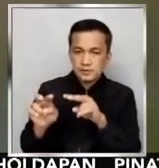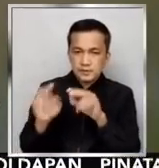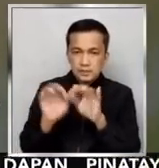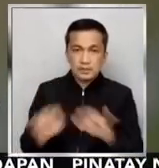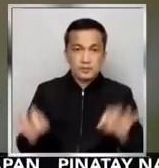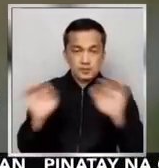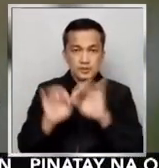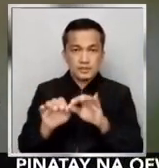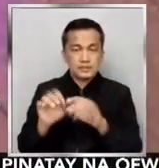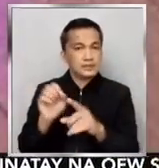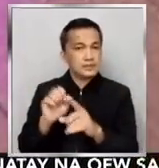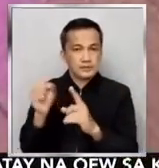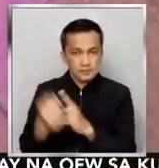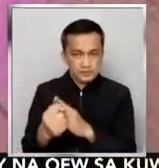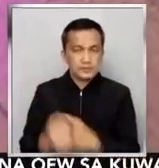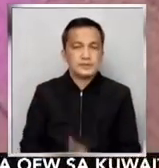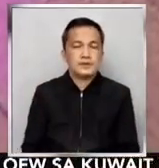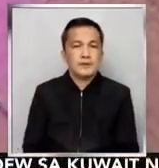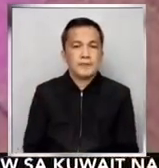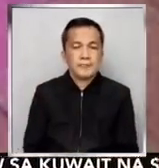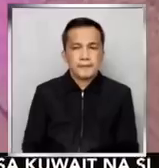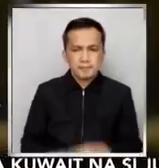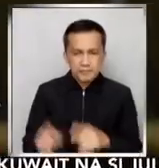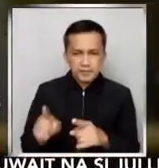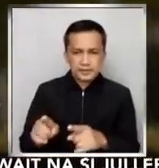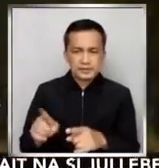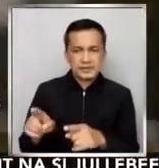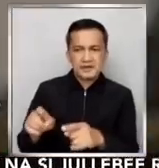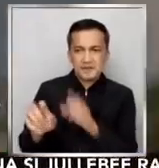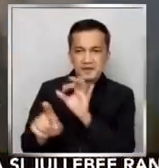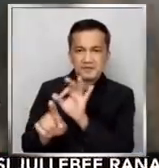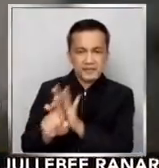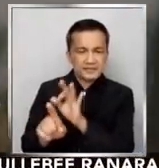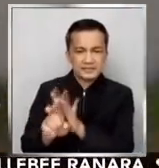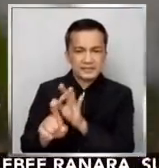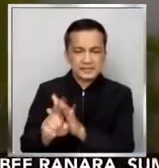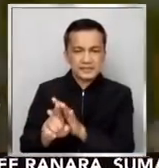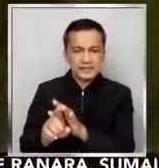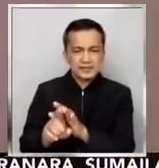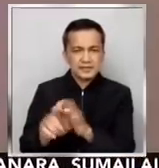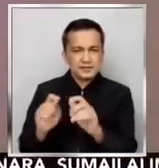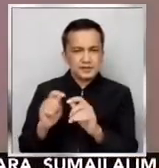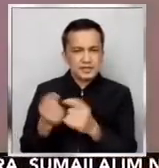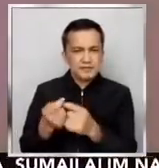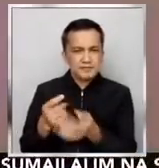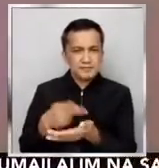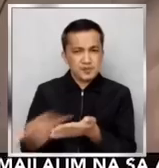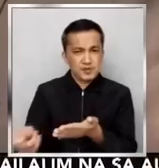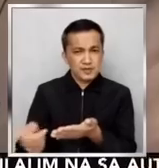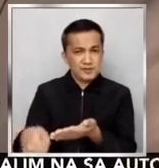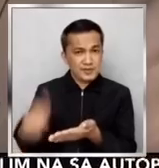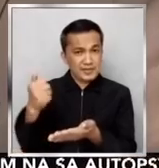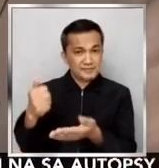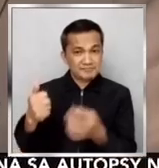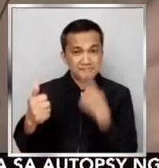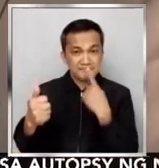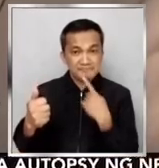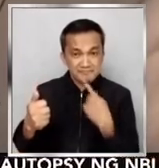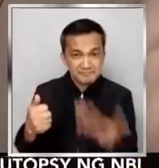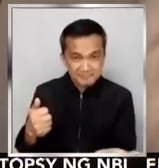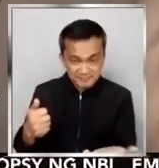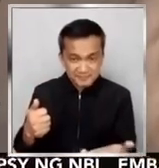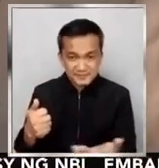eksena. Pero ang FiLay fans, team Sawiba o team Wagi? Actually, yun naman din ang ikinaganda